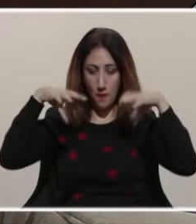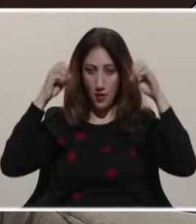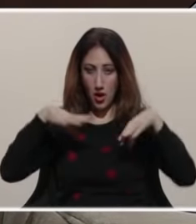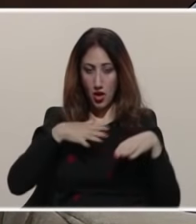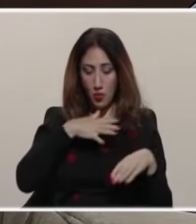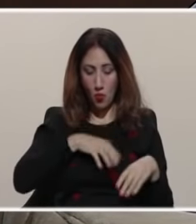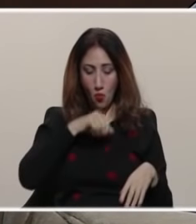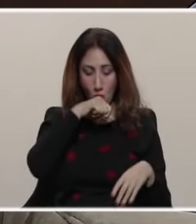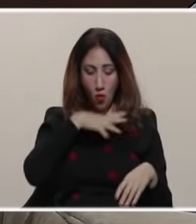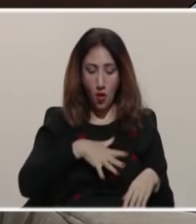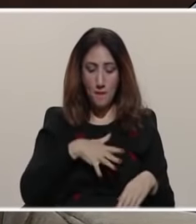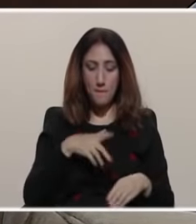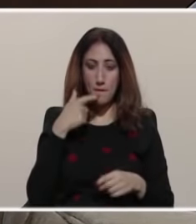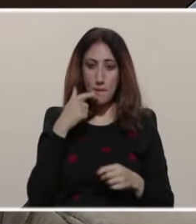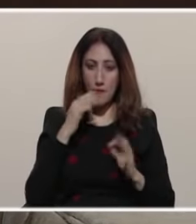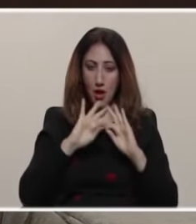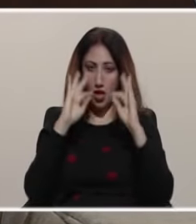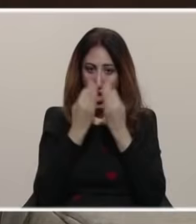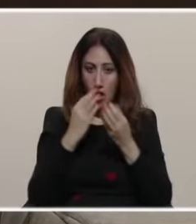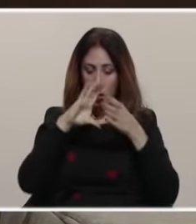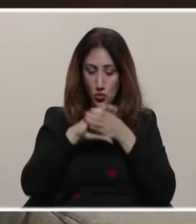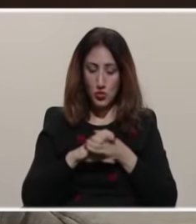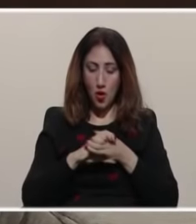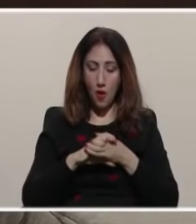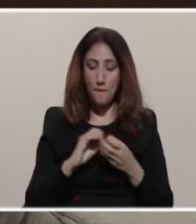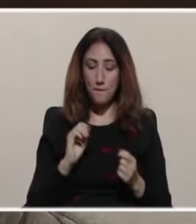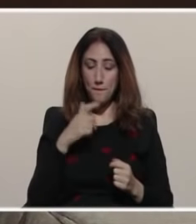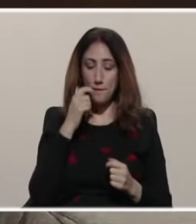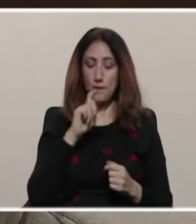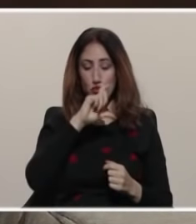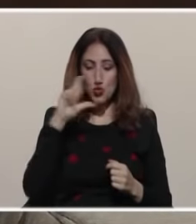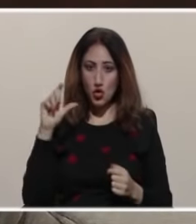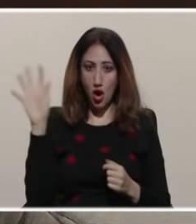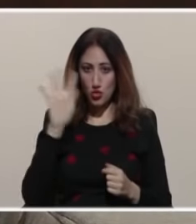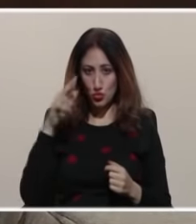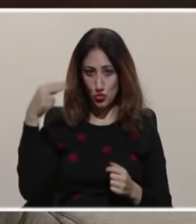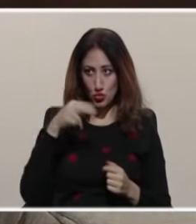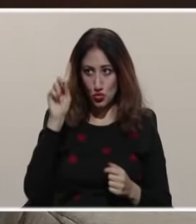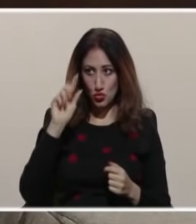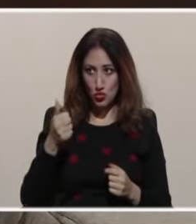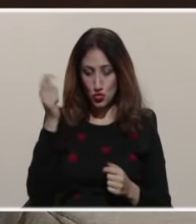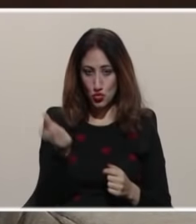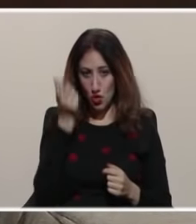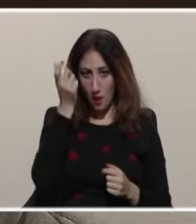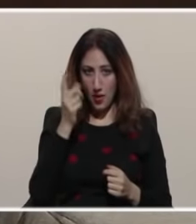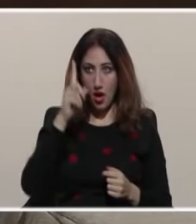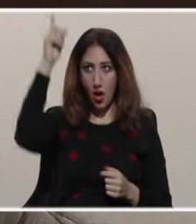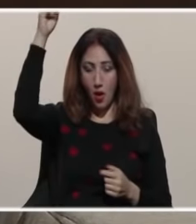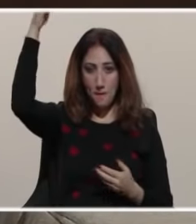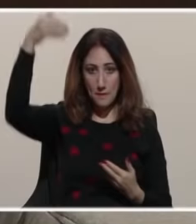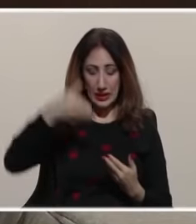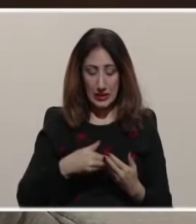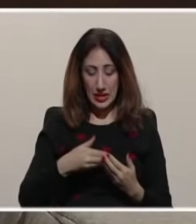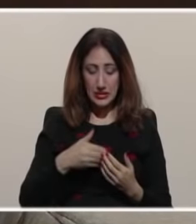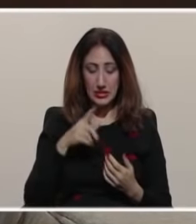محمد وعلى آله وصحبه ومن والاه. وبعد، شهر شعبان كان له منزلة كبيرة جدا جدا جدا عند سيدنا